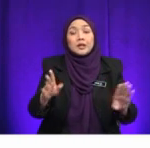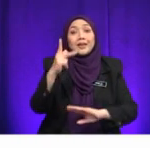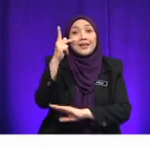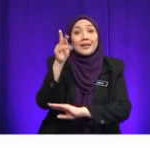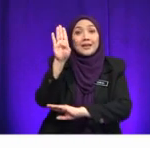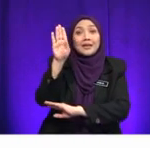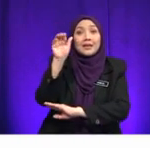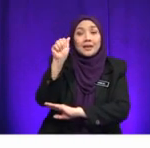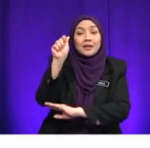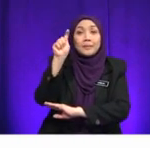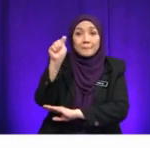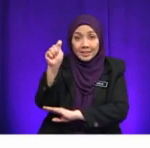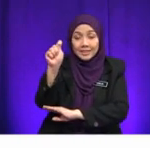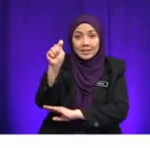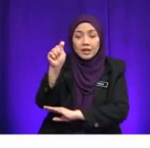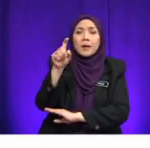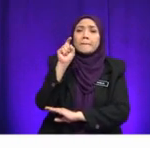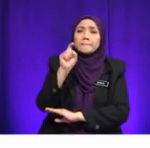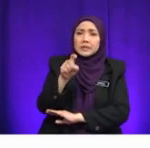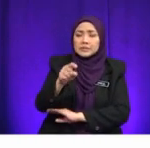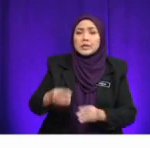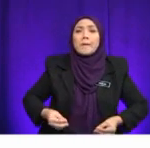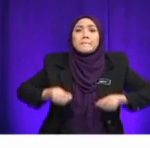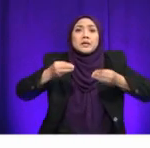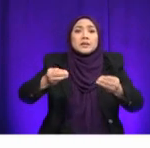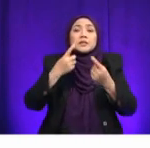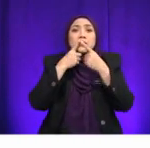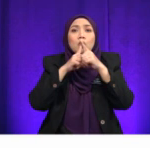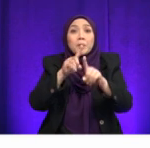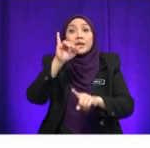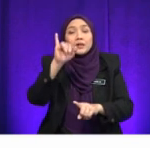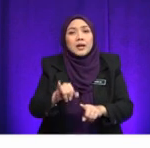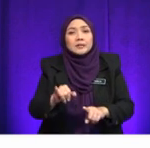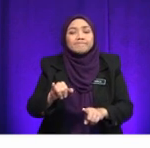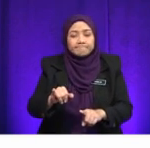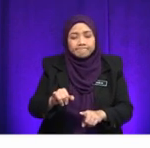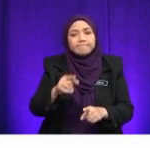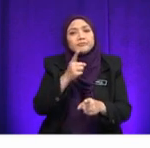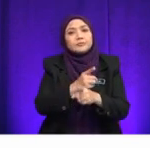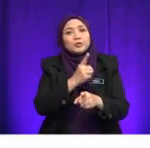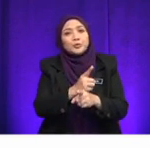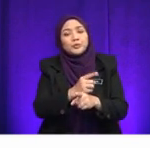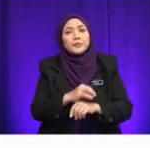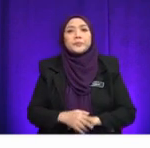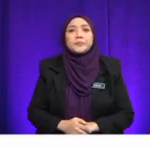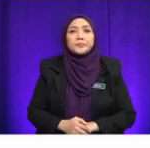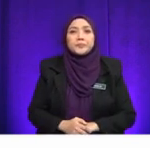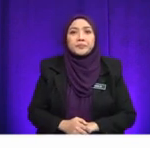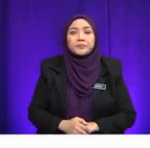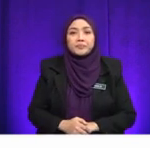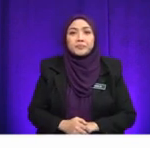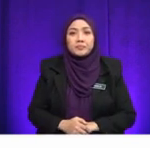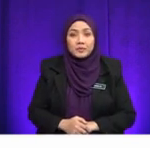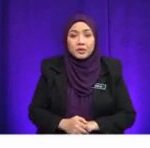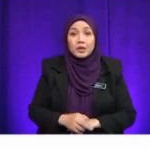yang mana murid mesti memberikan jawaban secara munasabah oke yang pertama yang panjang itu kita Panggil sebagai stimulus